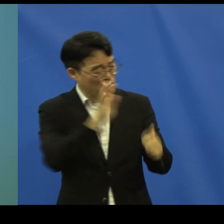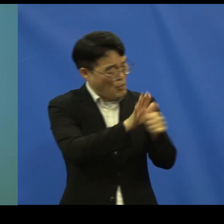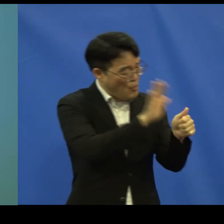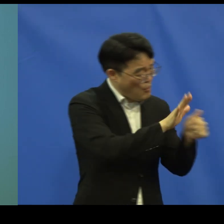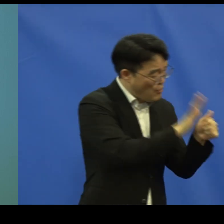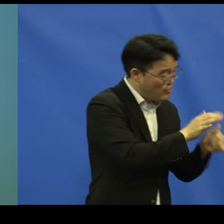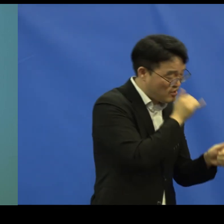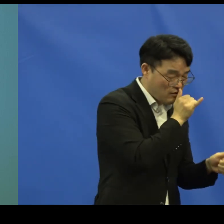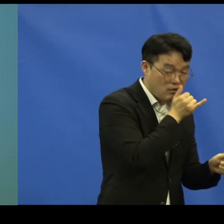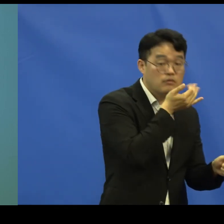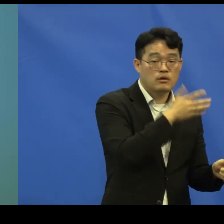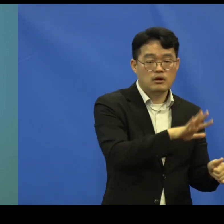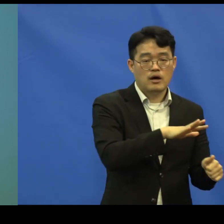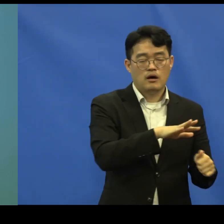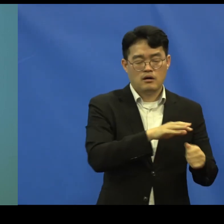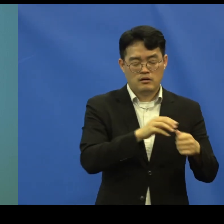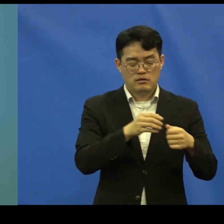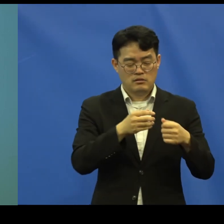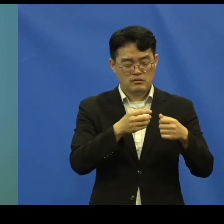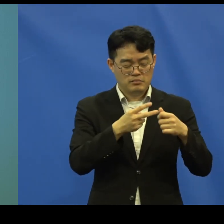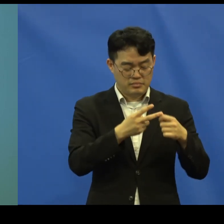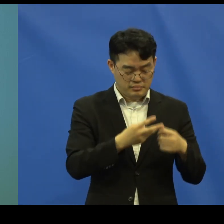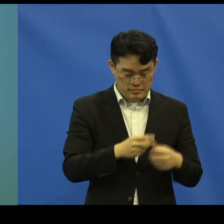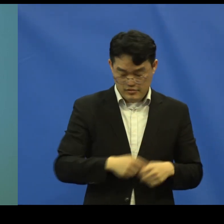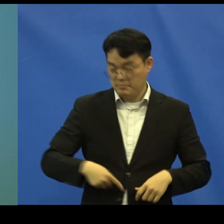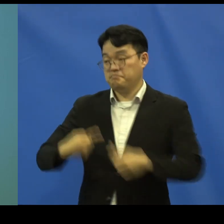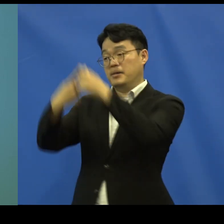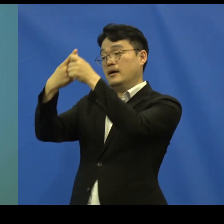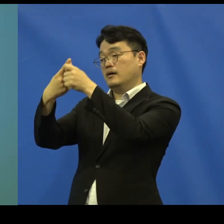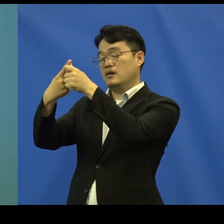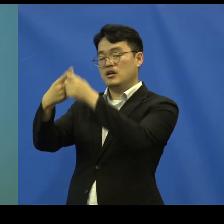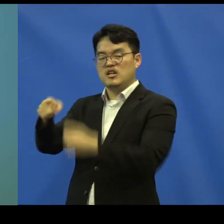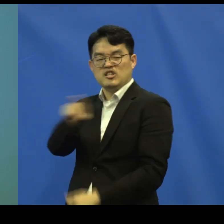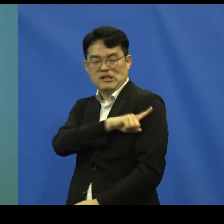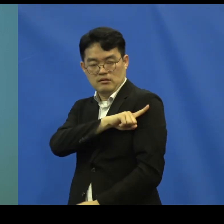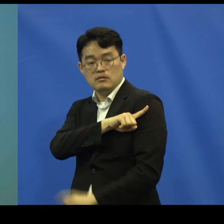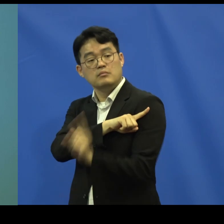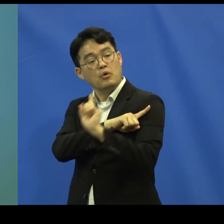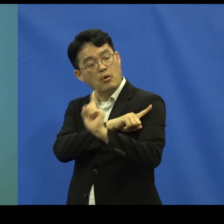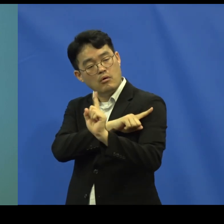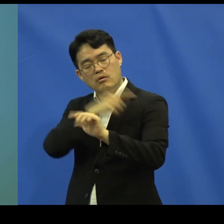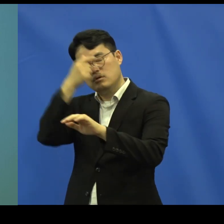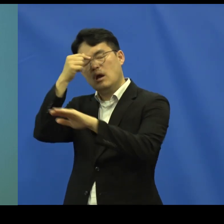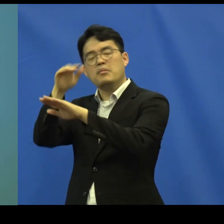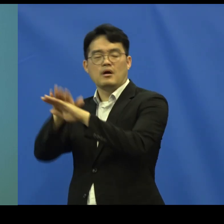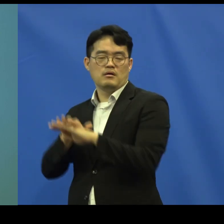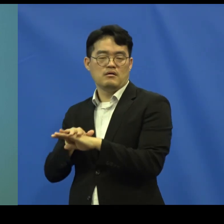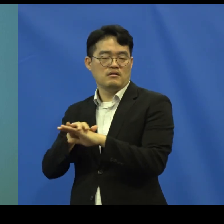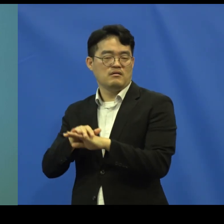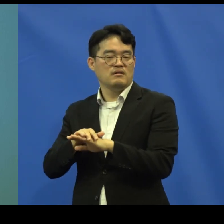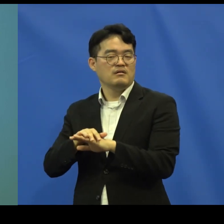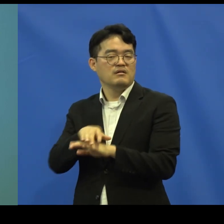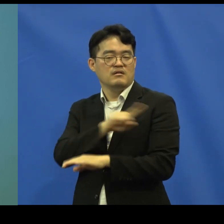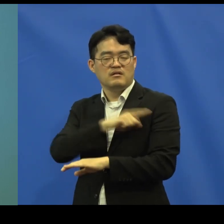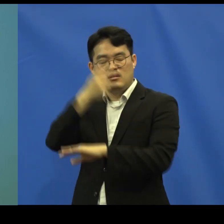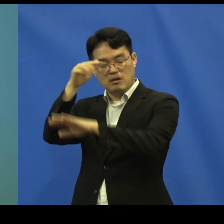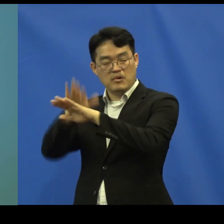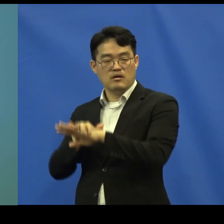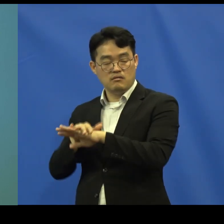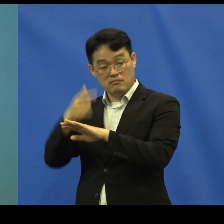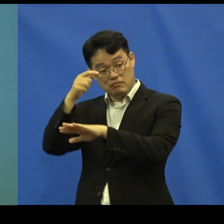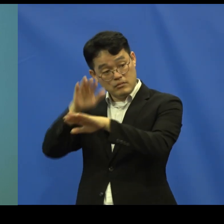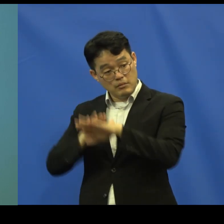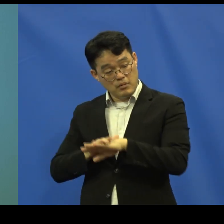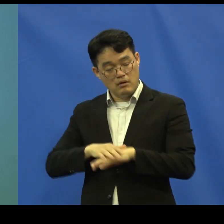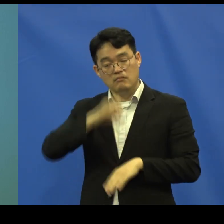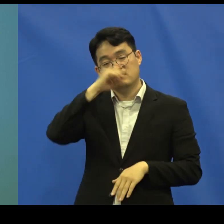예배보다 더 중요한 것은 없습니다. 교회 존재에 예배보다 더 중요한 것은, 교회가 존재하는 이유는 예배를 위해서입니다. 그런데 이